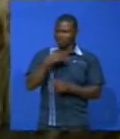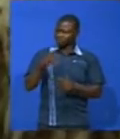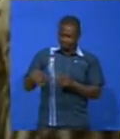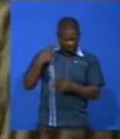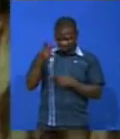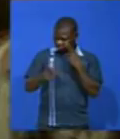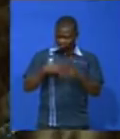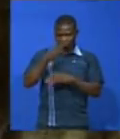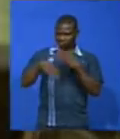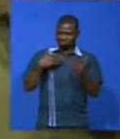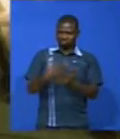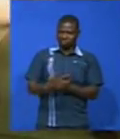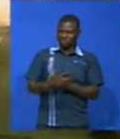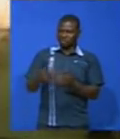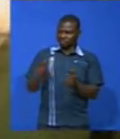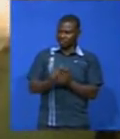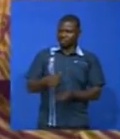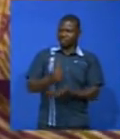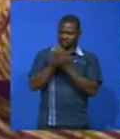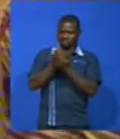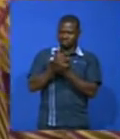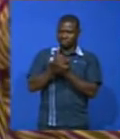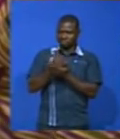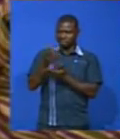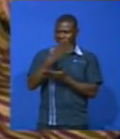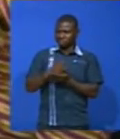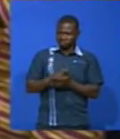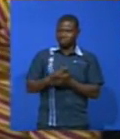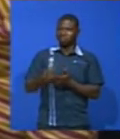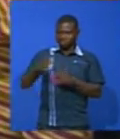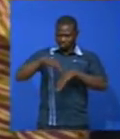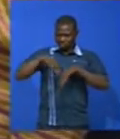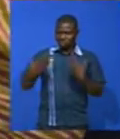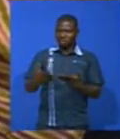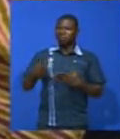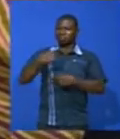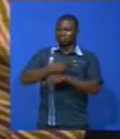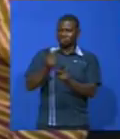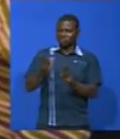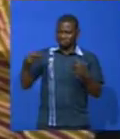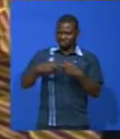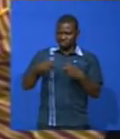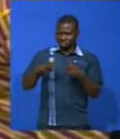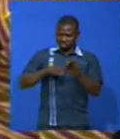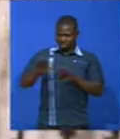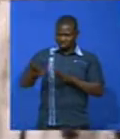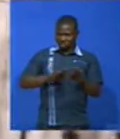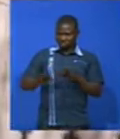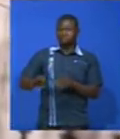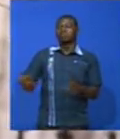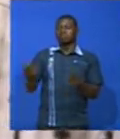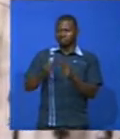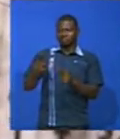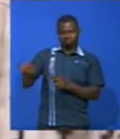visités avec à l'appui le processus de production de l'électricité expliqué au chef du département. J'ai